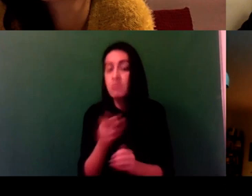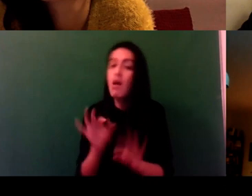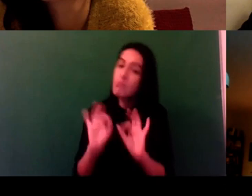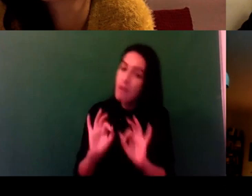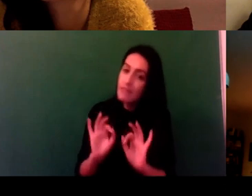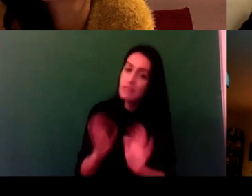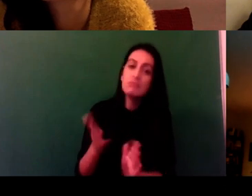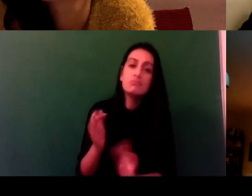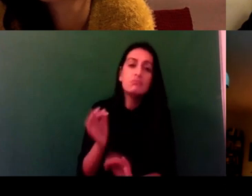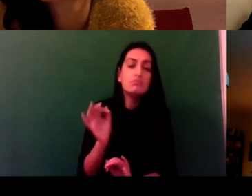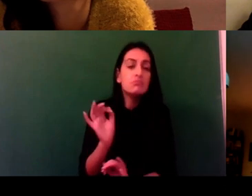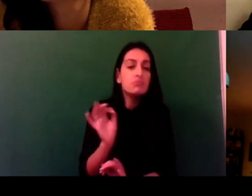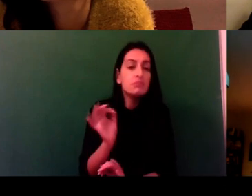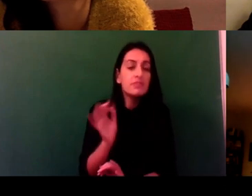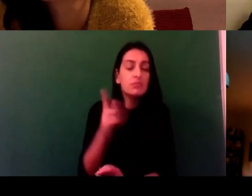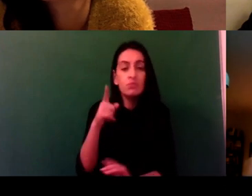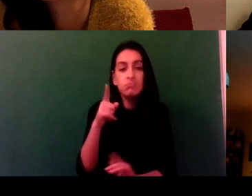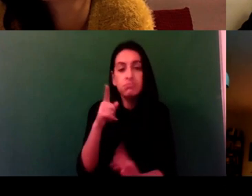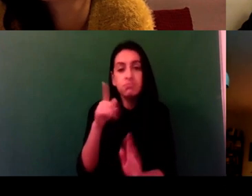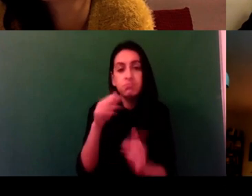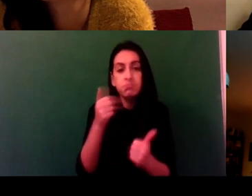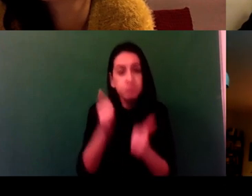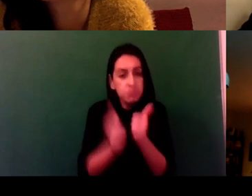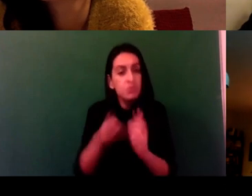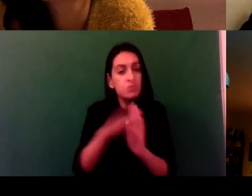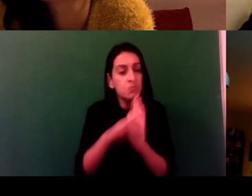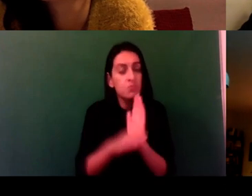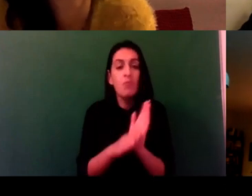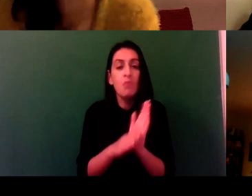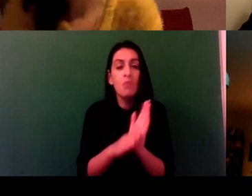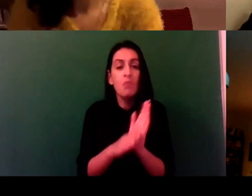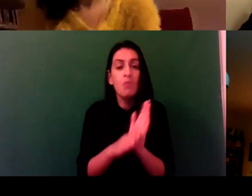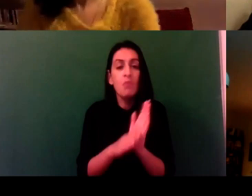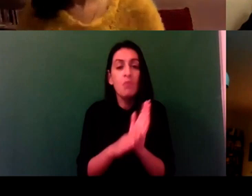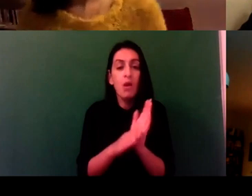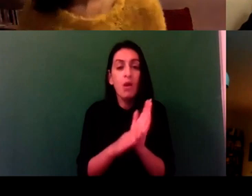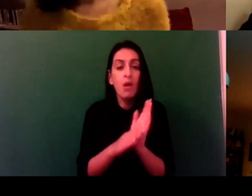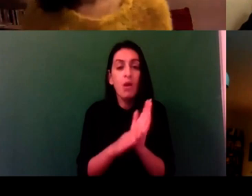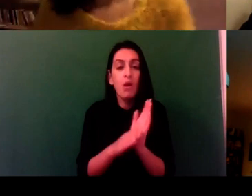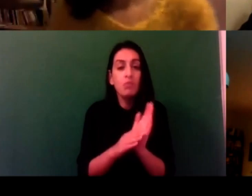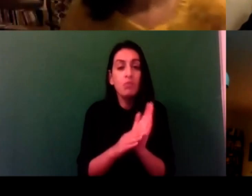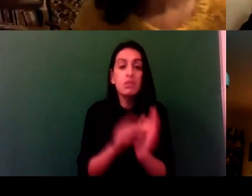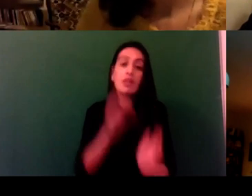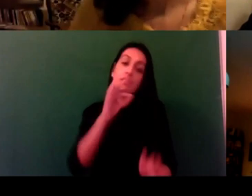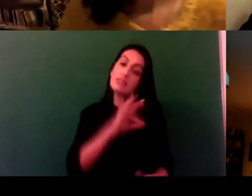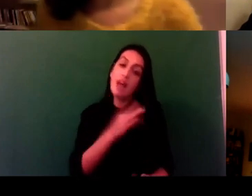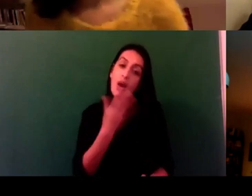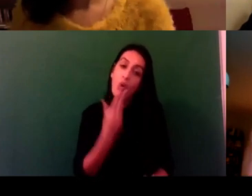çabaların eleştiriyor olmamız onların kıymetsiz olduğu anlamına gelmez. Bir yerlerden başlanmış olması,